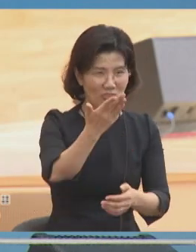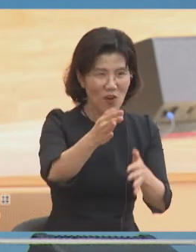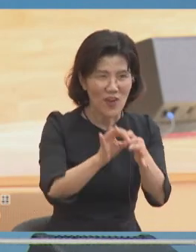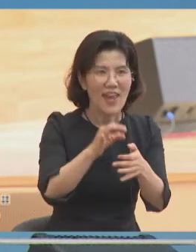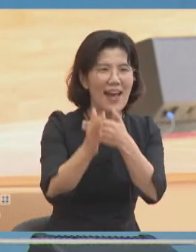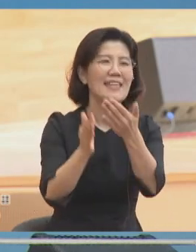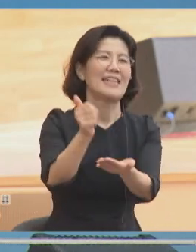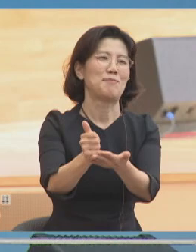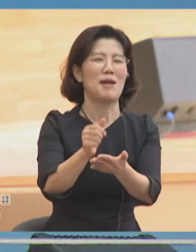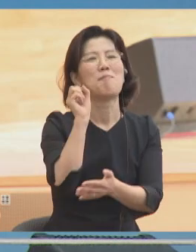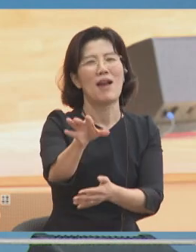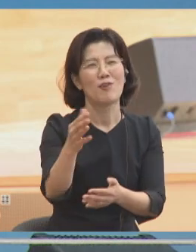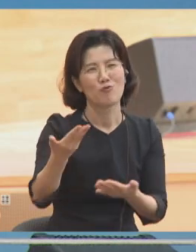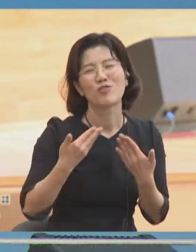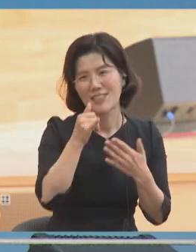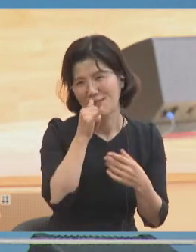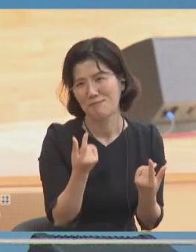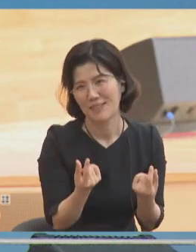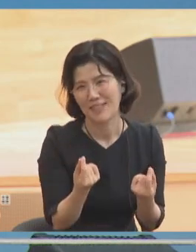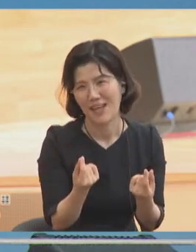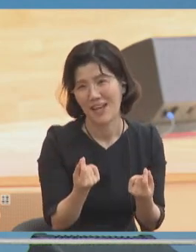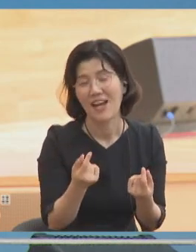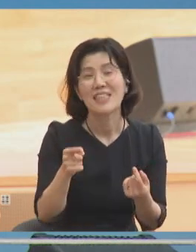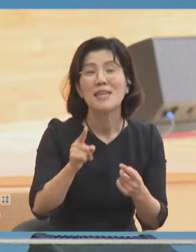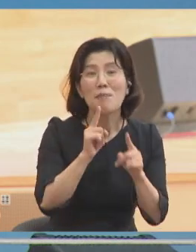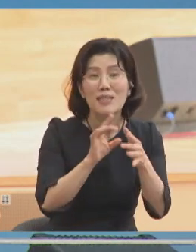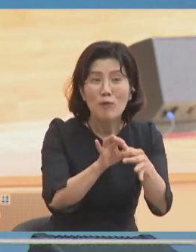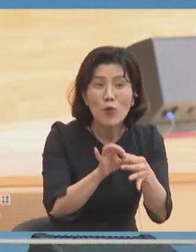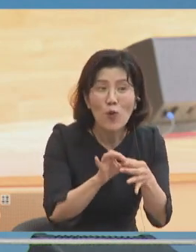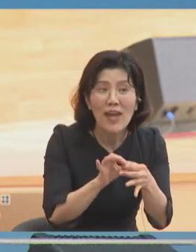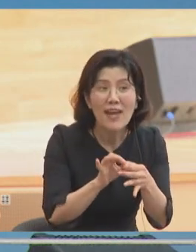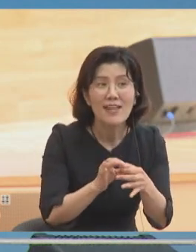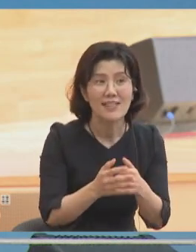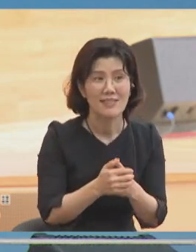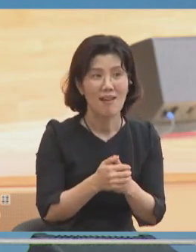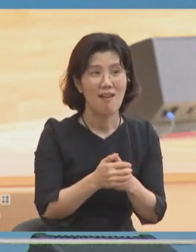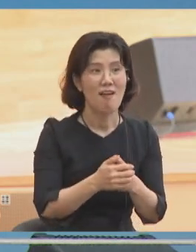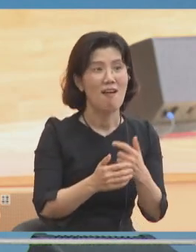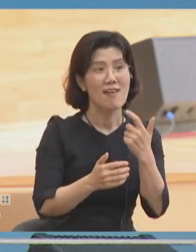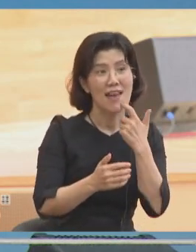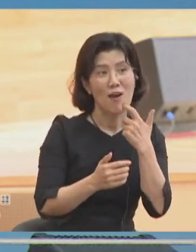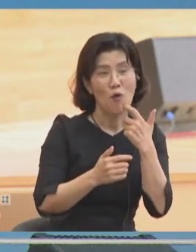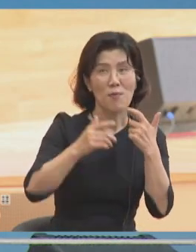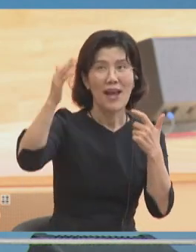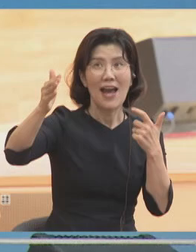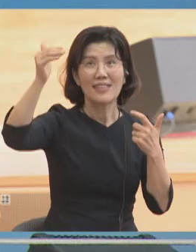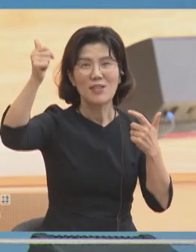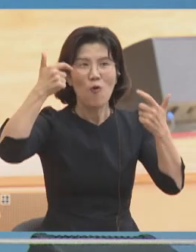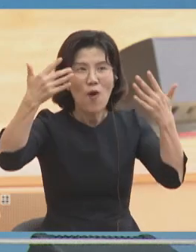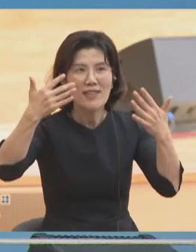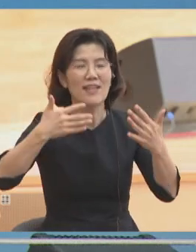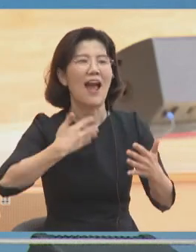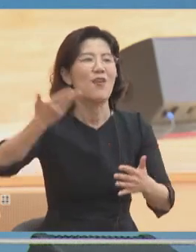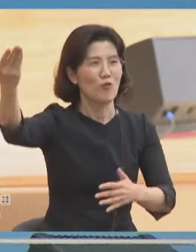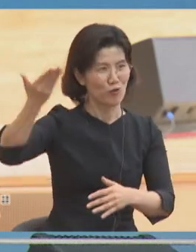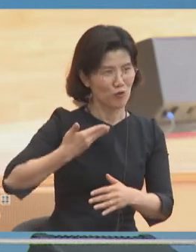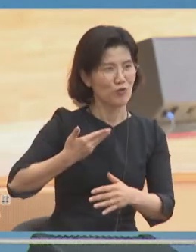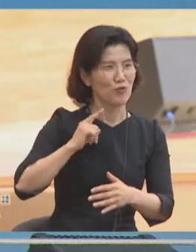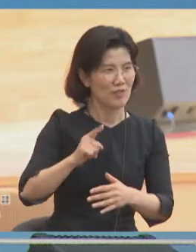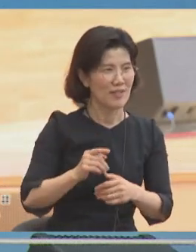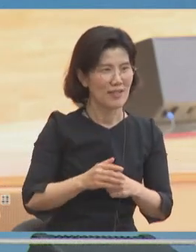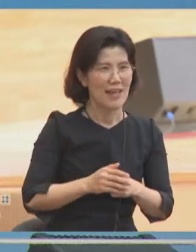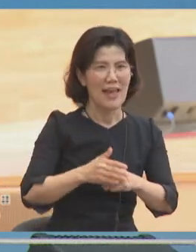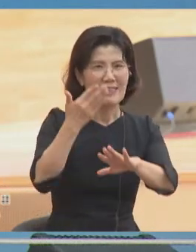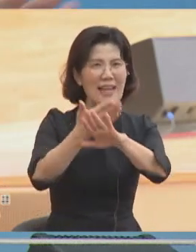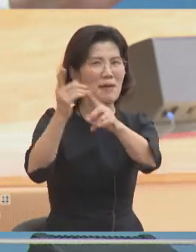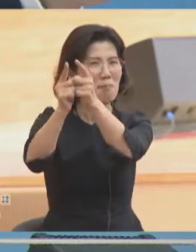하나님이야 오늘이 말씀을 통해 하나님은 야곱에게 내가 누군지 확실하게 알려 주시는 거예요 그래서 다른 사람 만나는